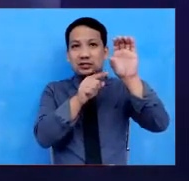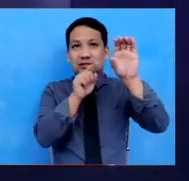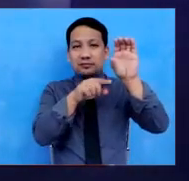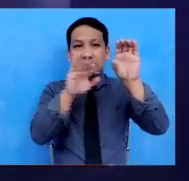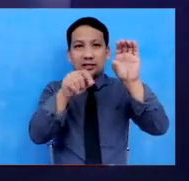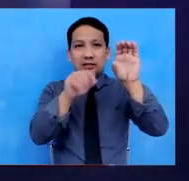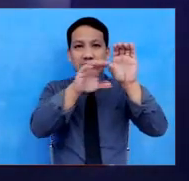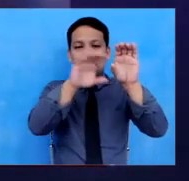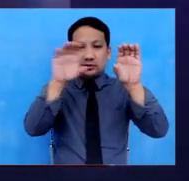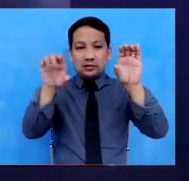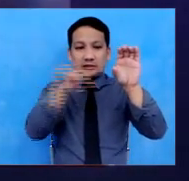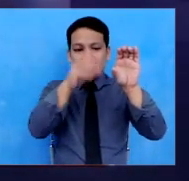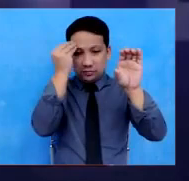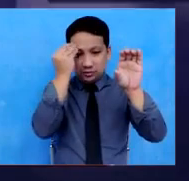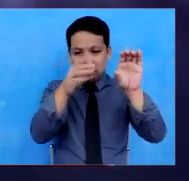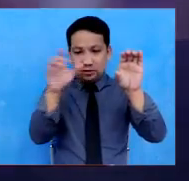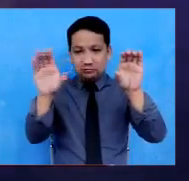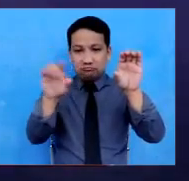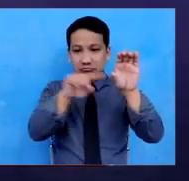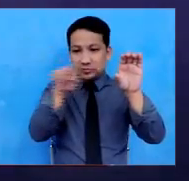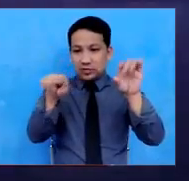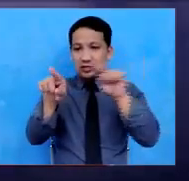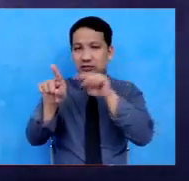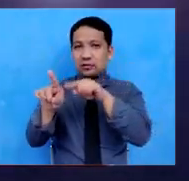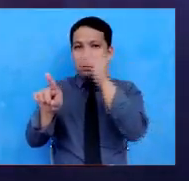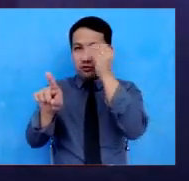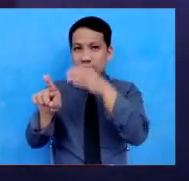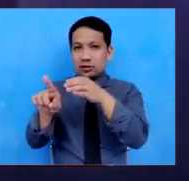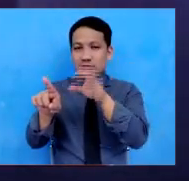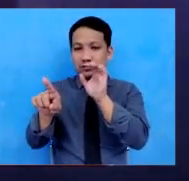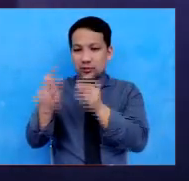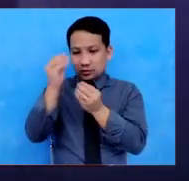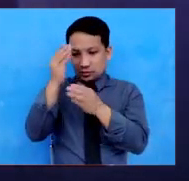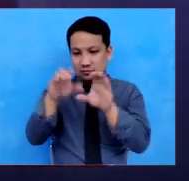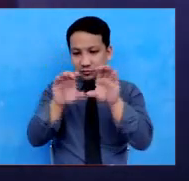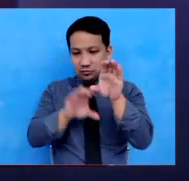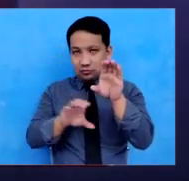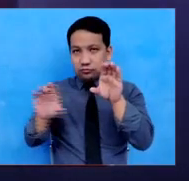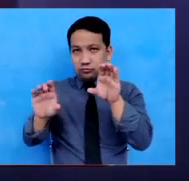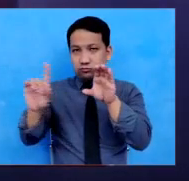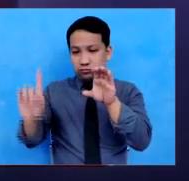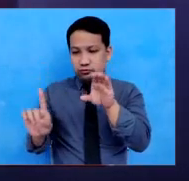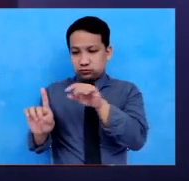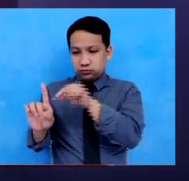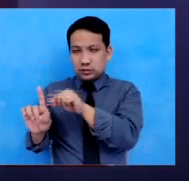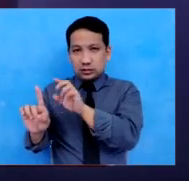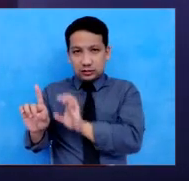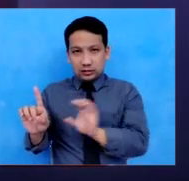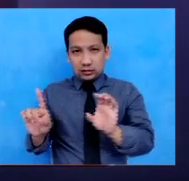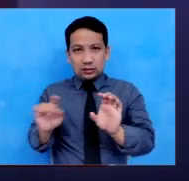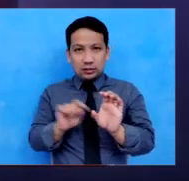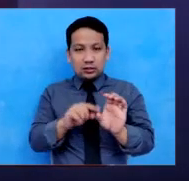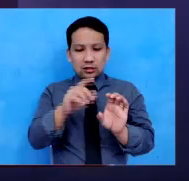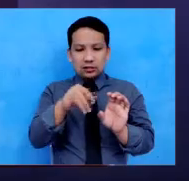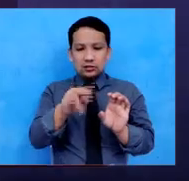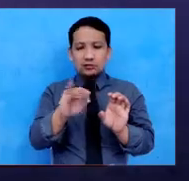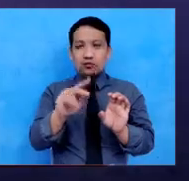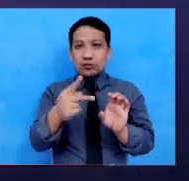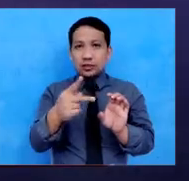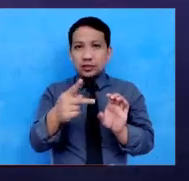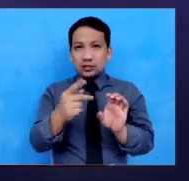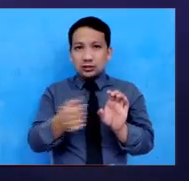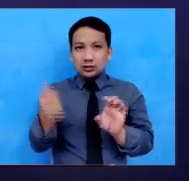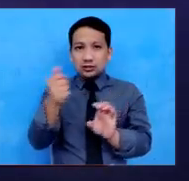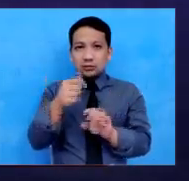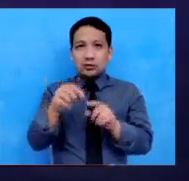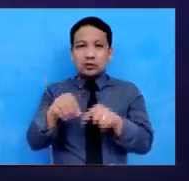Mayores. Ipinaalam ng Palawan inmate sa commander ng Sputnik Gang na ikinanta ng sumuko sa Escorial ang pangalan ni Villamor. Kaya naman sa utos